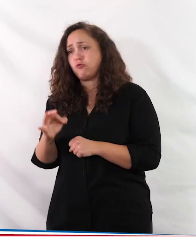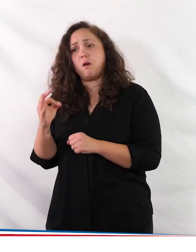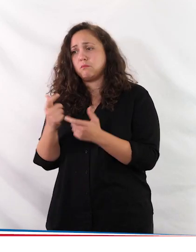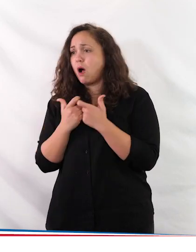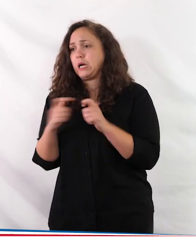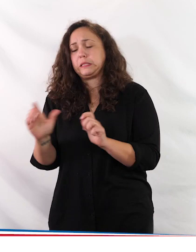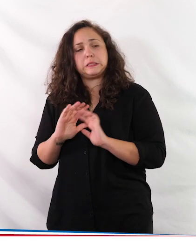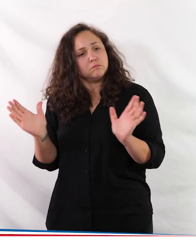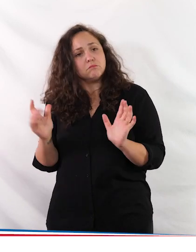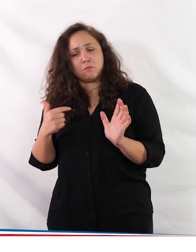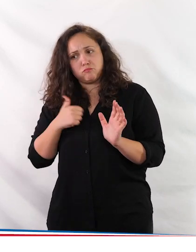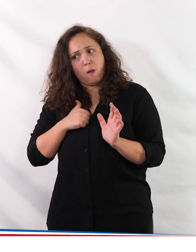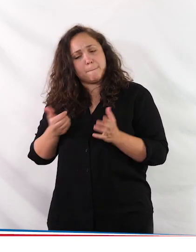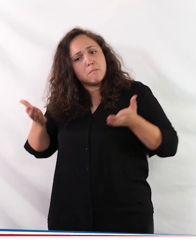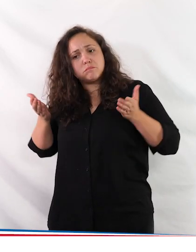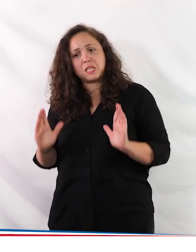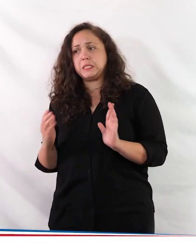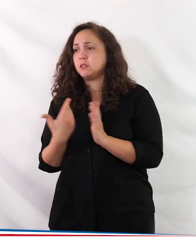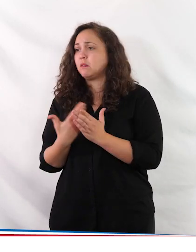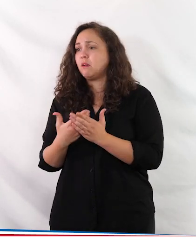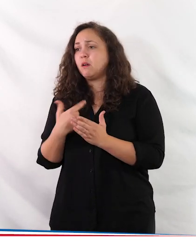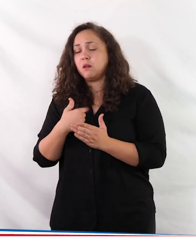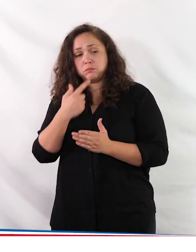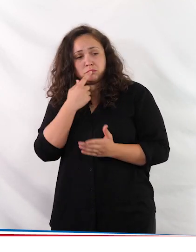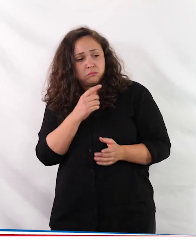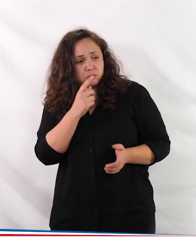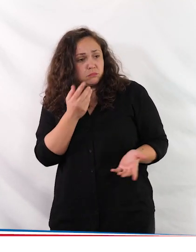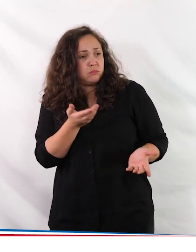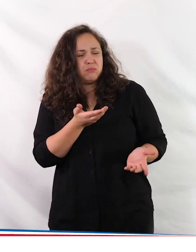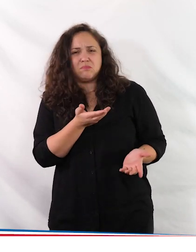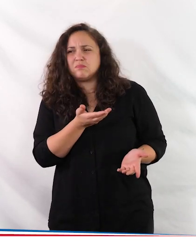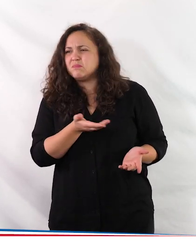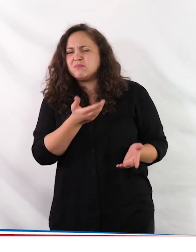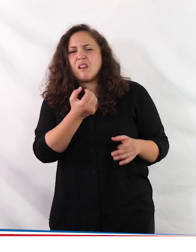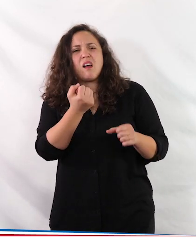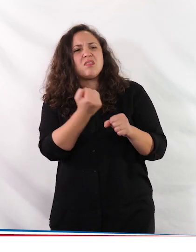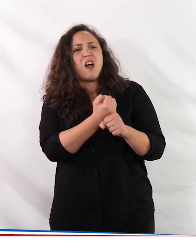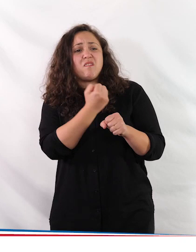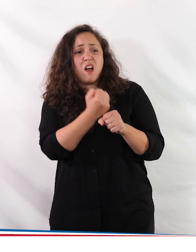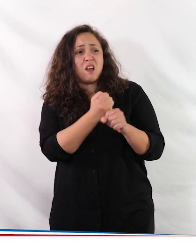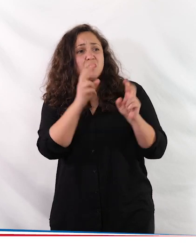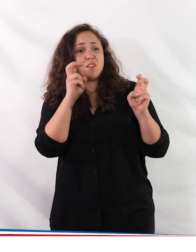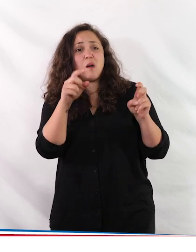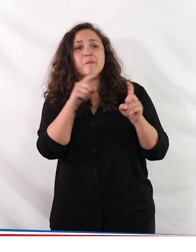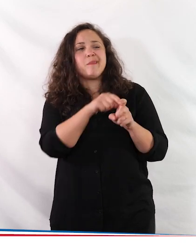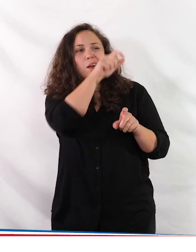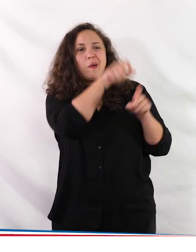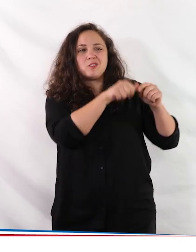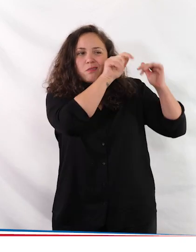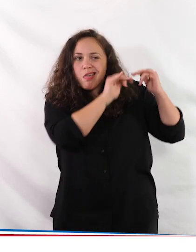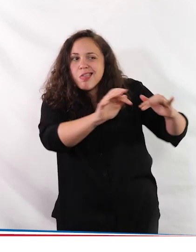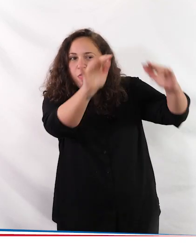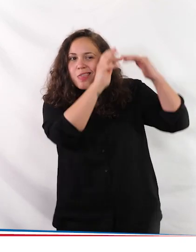avons maintenu le 100%. Nous avons maintenu le 100%. J'ai décidé de le faire. Je n'ai pas accepté justement ce